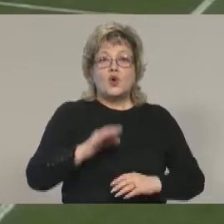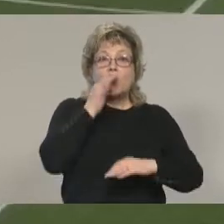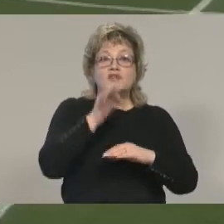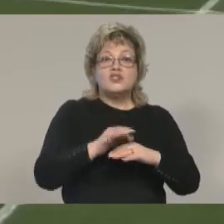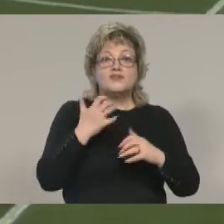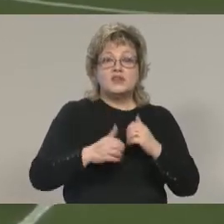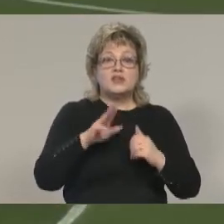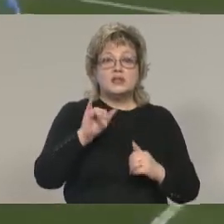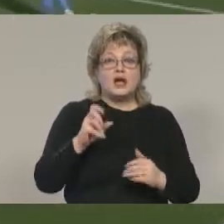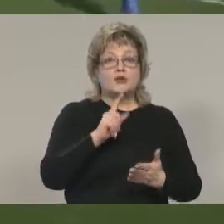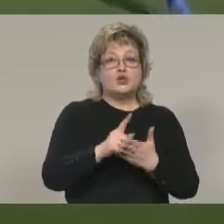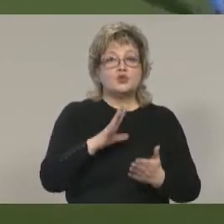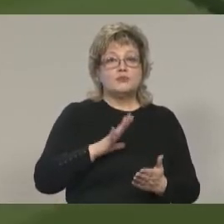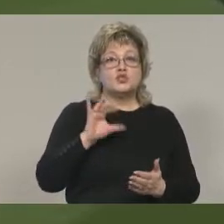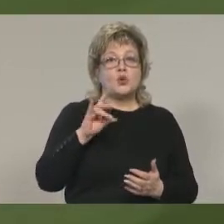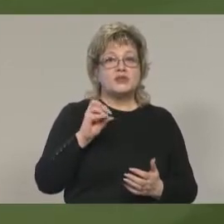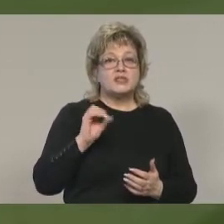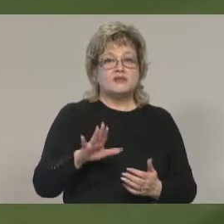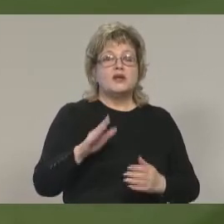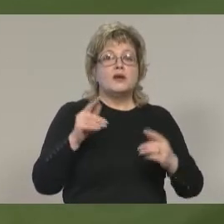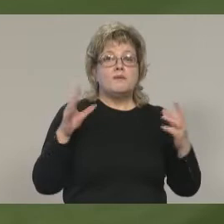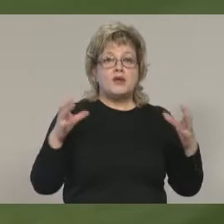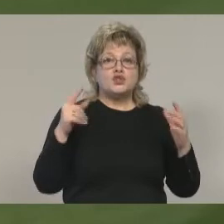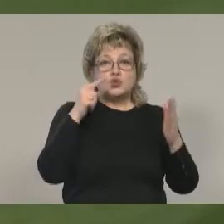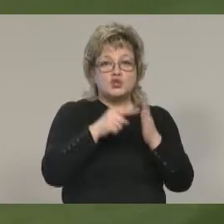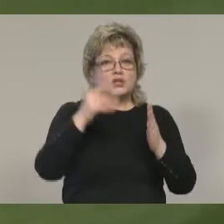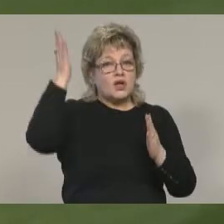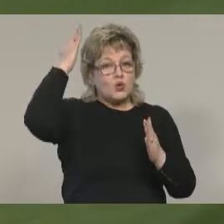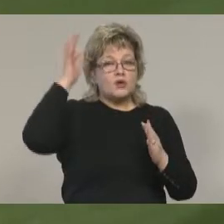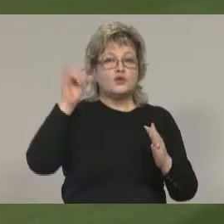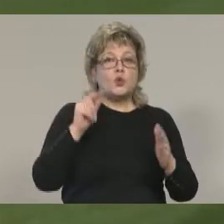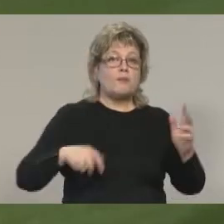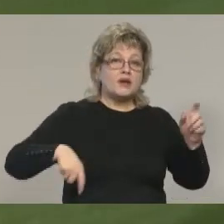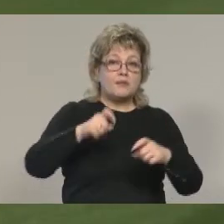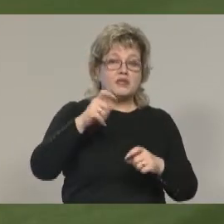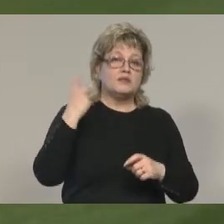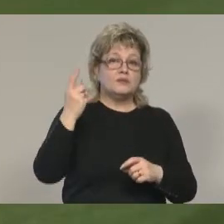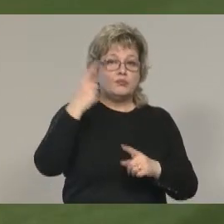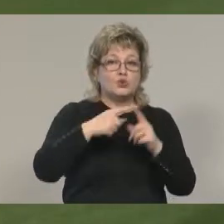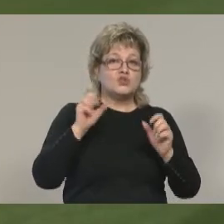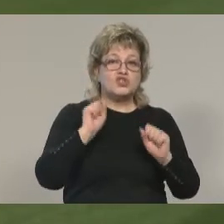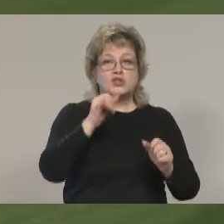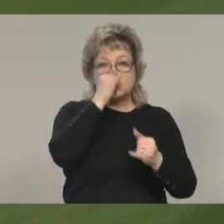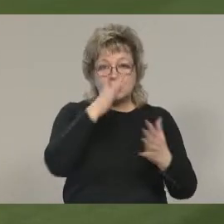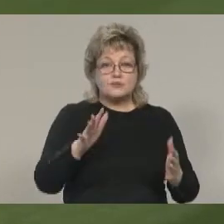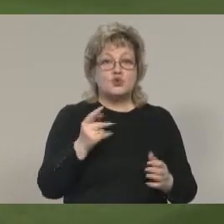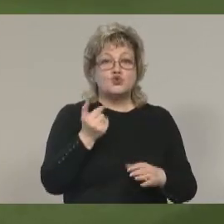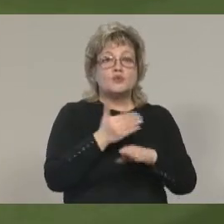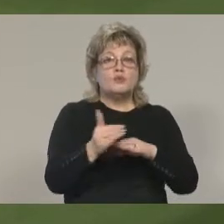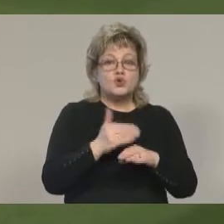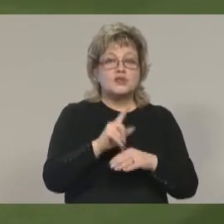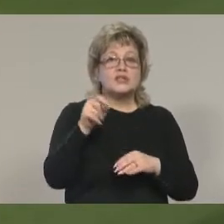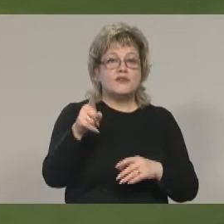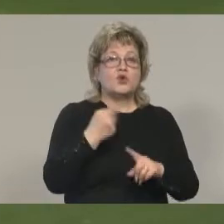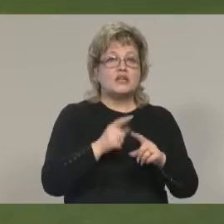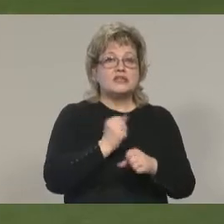Отвечать в середине тайма должен был Скопинцев. Мяч точно прилетел ему на голову, но пробить сильно полузащитник не смог. Чуть позже за него